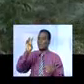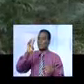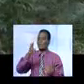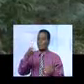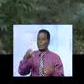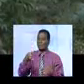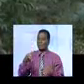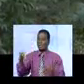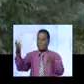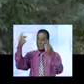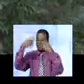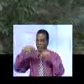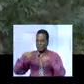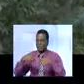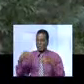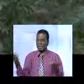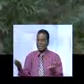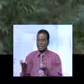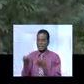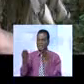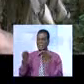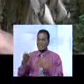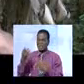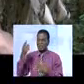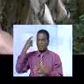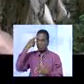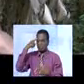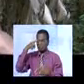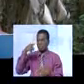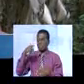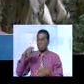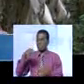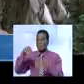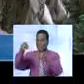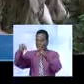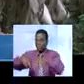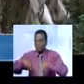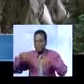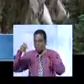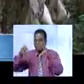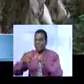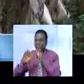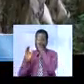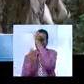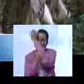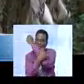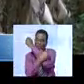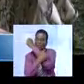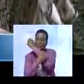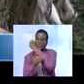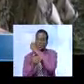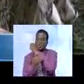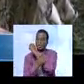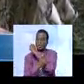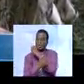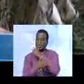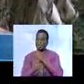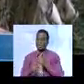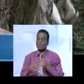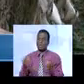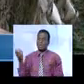champ, j'ai fait le manioc, j'ai fait la banane. À travers ça, j'ai fait la nourriture, je vends aussi. Quand